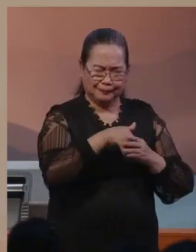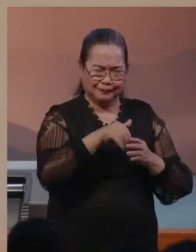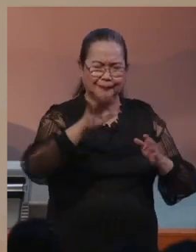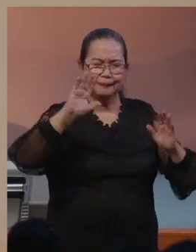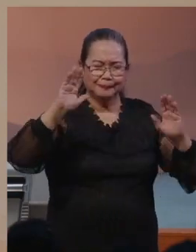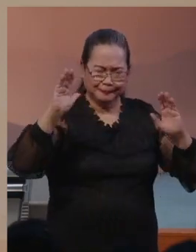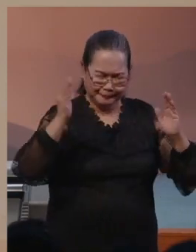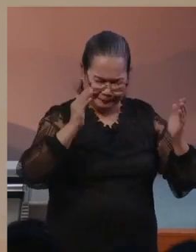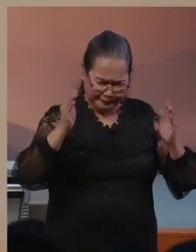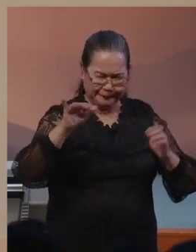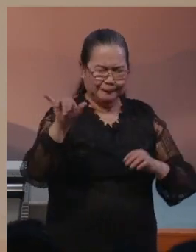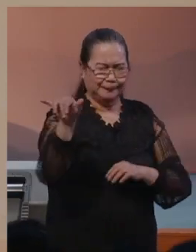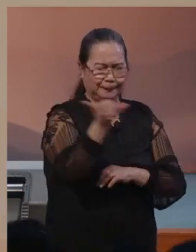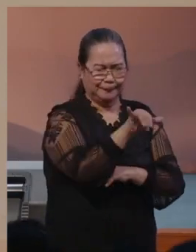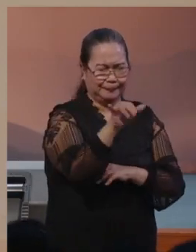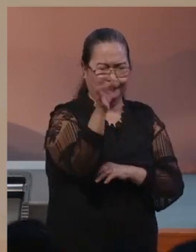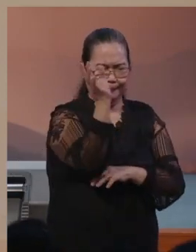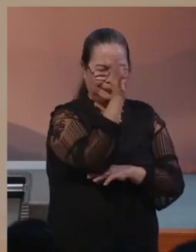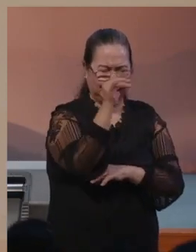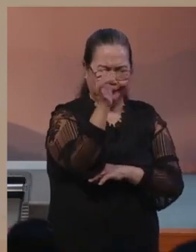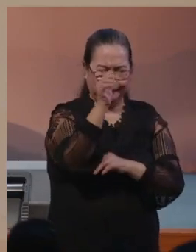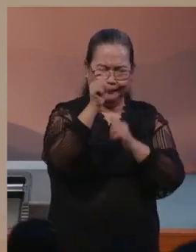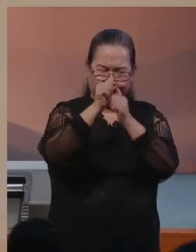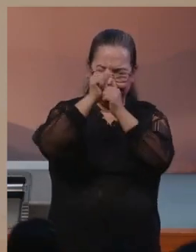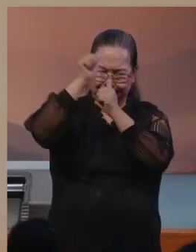ni Rahab. Malayo,